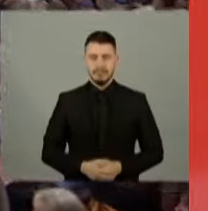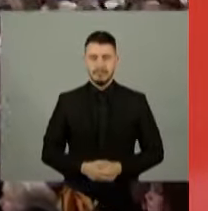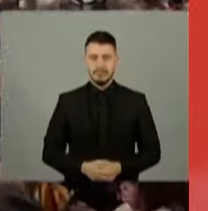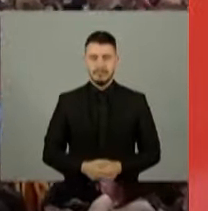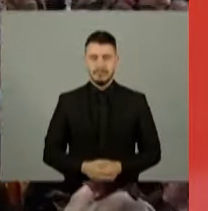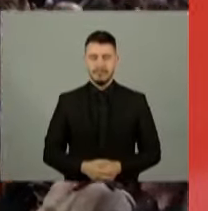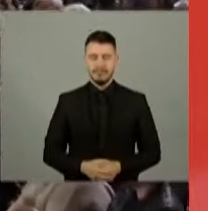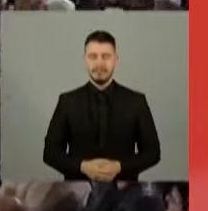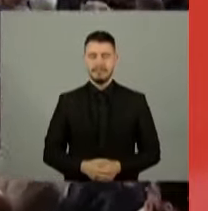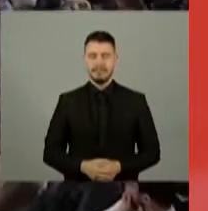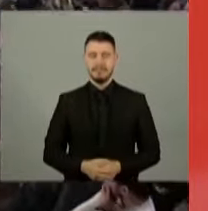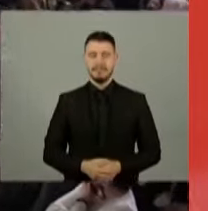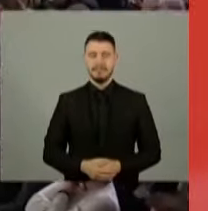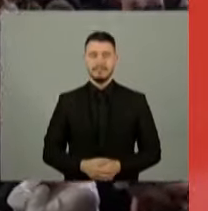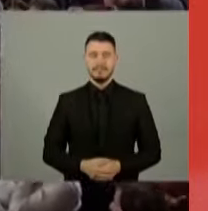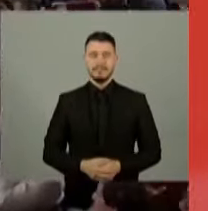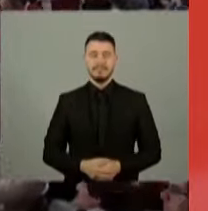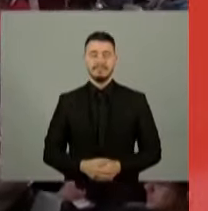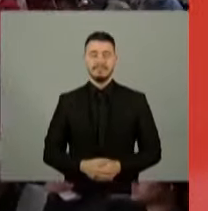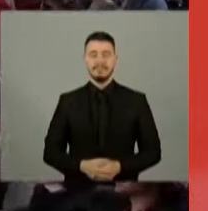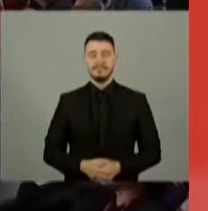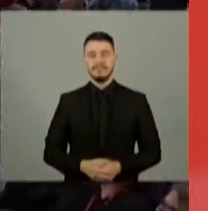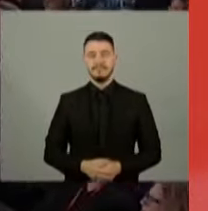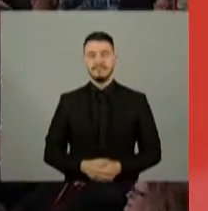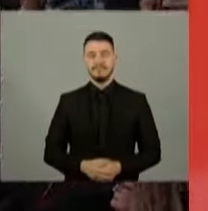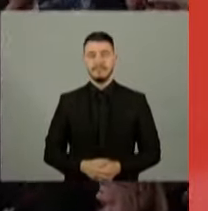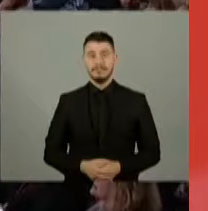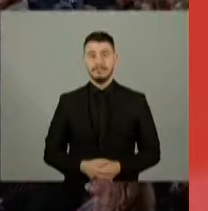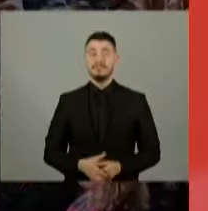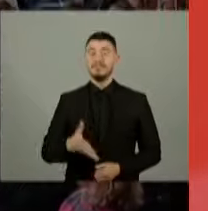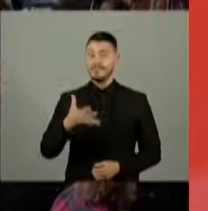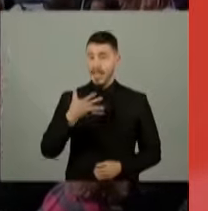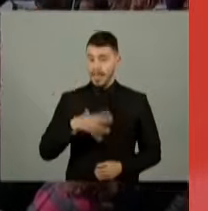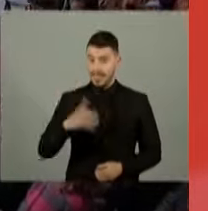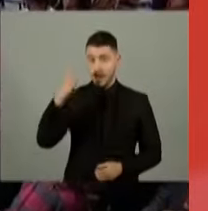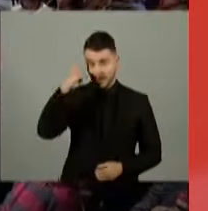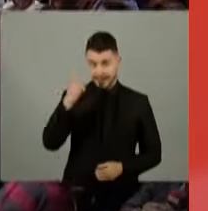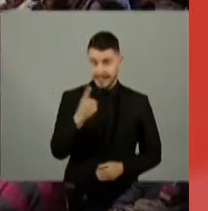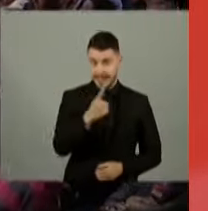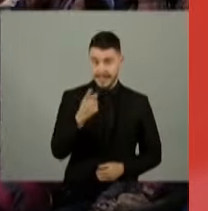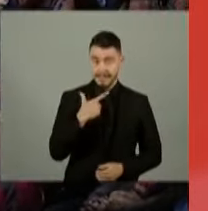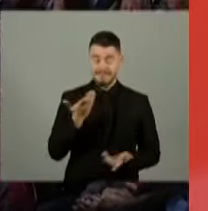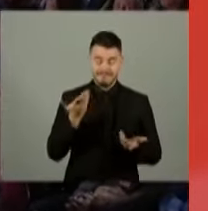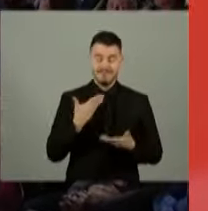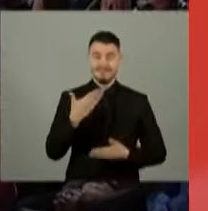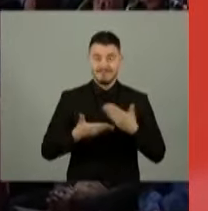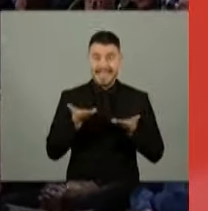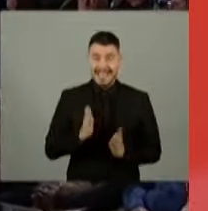Θα είναι διχαστικό το κλίμα, είναι ήδη δηλαδή, Αγγελική, δεν το συζητάμε. Και μεγάλο στοίχημα θα είναι φυσικά η συμμετοχή, έτσι,